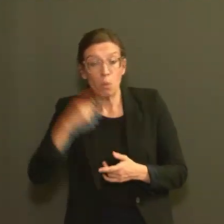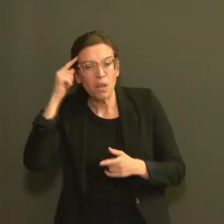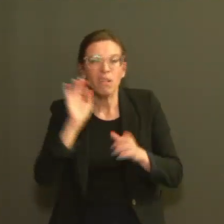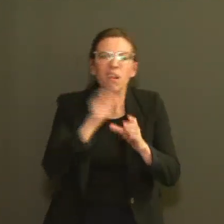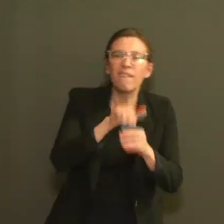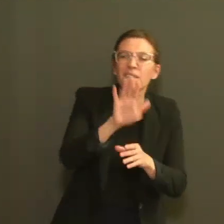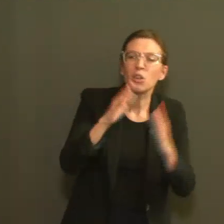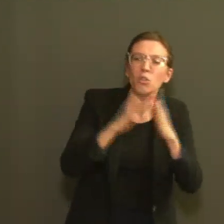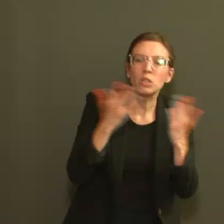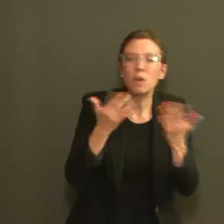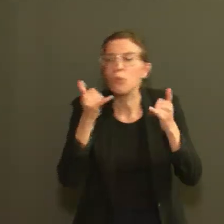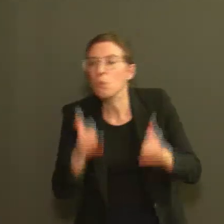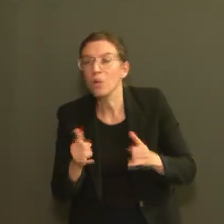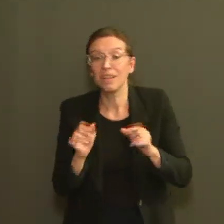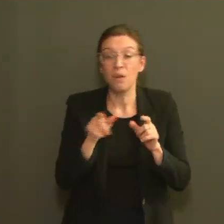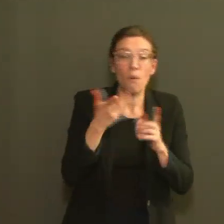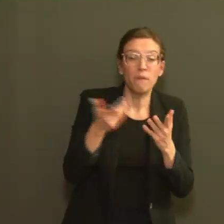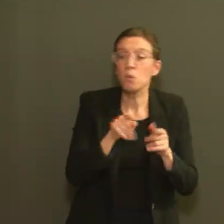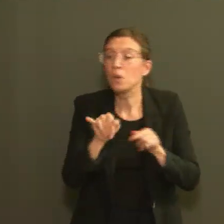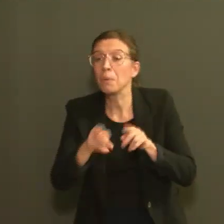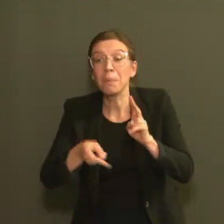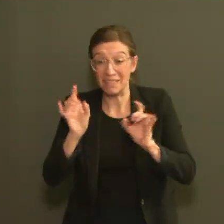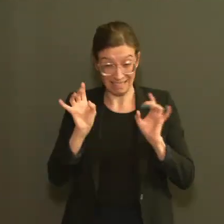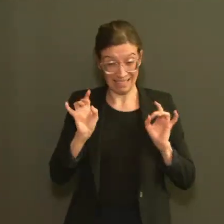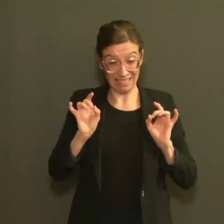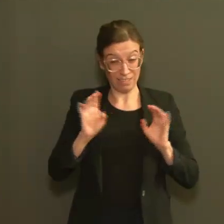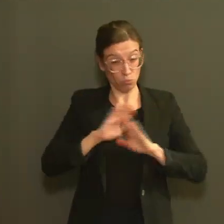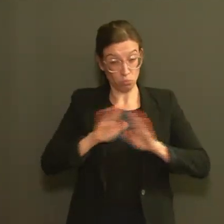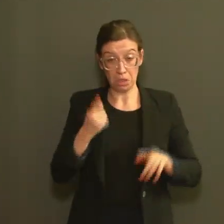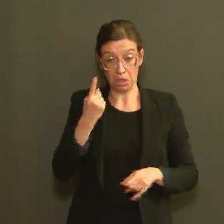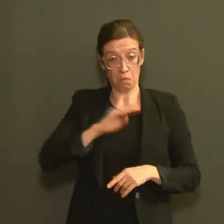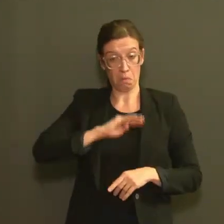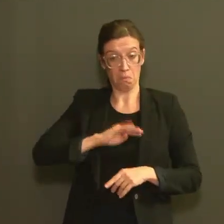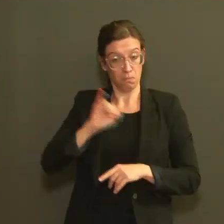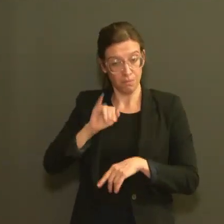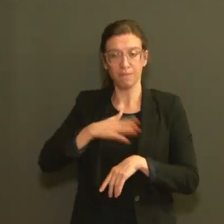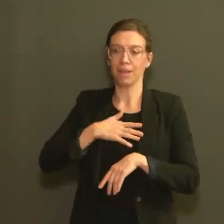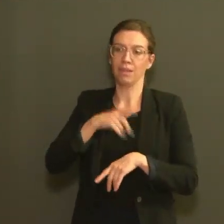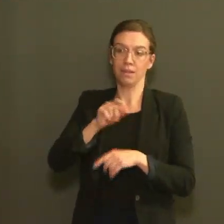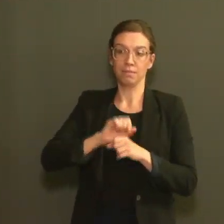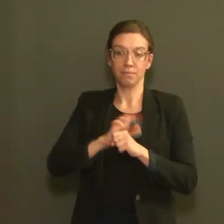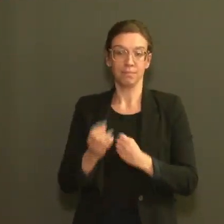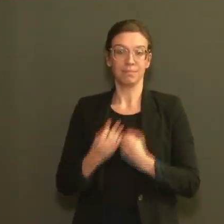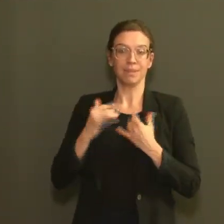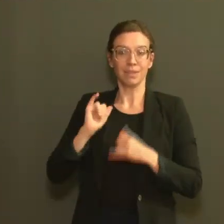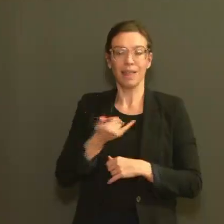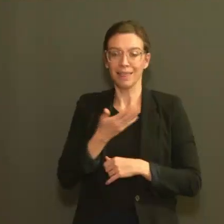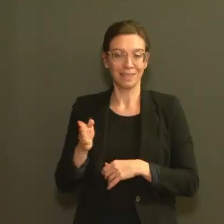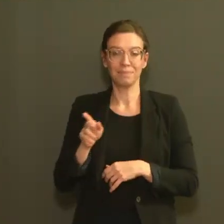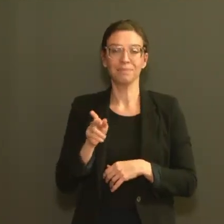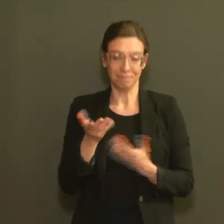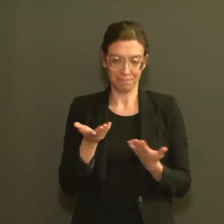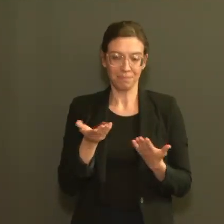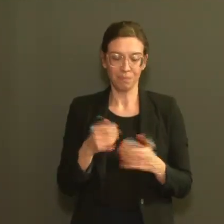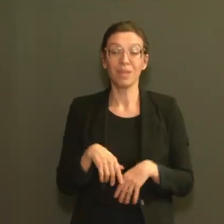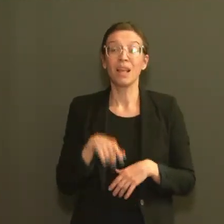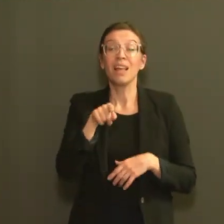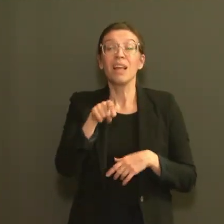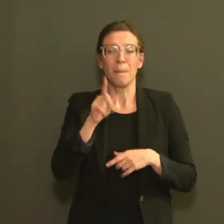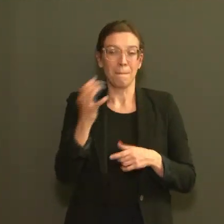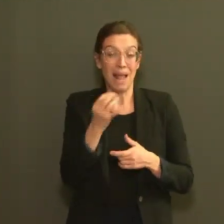Bluetooth inschakelt als u het huis verlaat. Het inschakelen van uw 4G is niet noodzakelijk. Heeft u nog vragen over